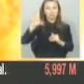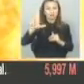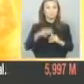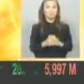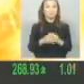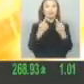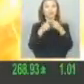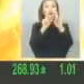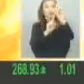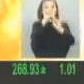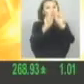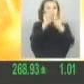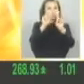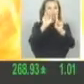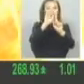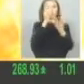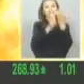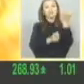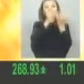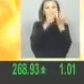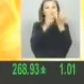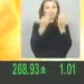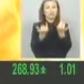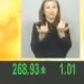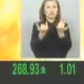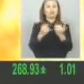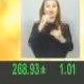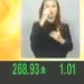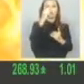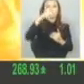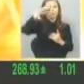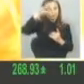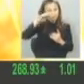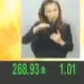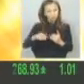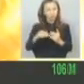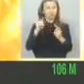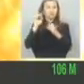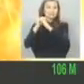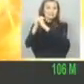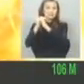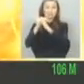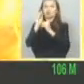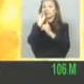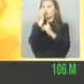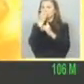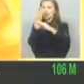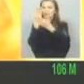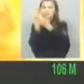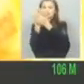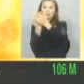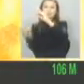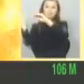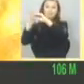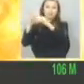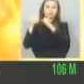หุ้นนะคะโดยเฉพาะในเอเชียวันนี้ปรับตัวลงมาค่ะหลังจากจีนนั้นมีการปรับอัตราดอกเบี้ยขึ้นไปนะคะเพื่อที่จะไปต่อสู้กับ